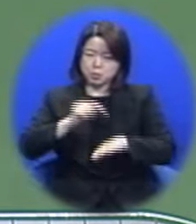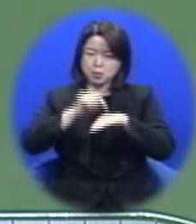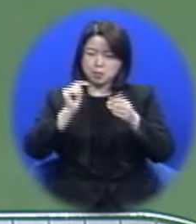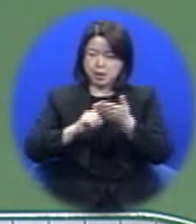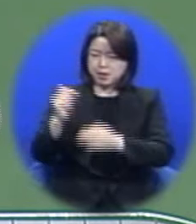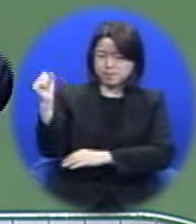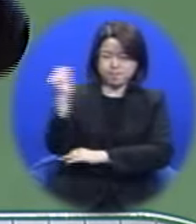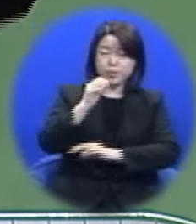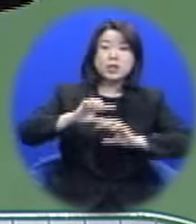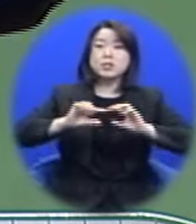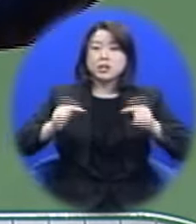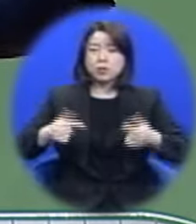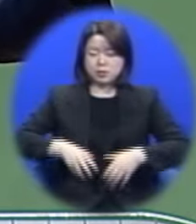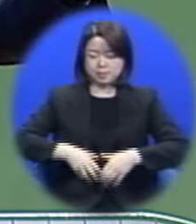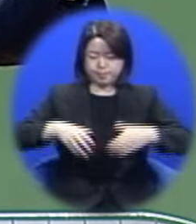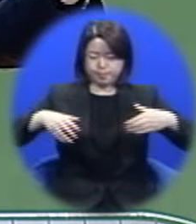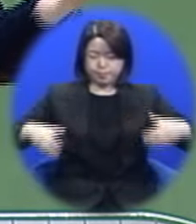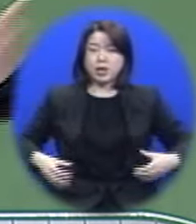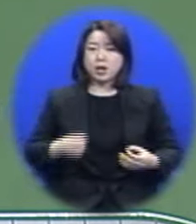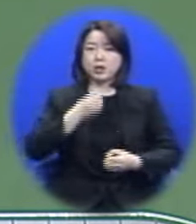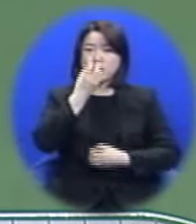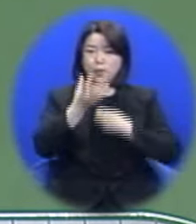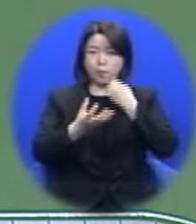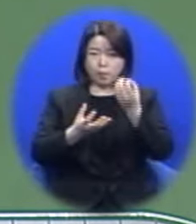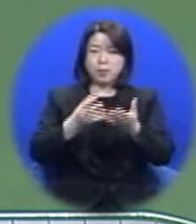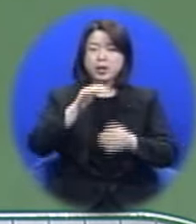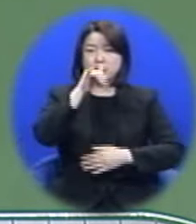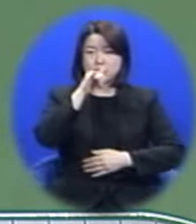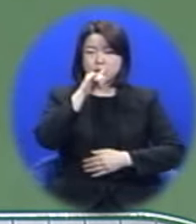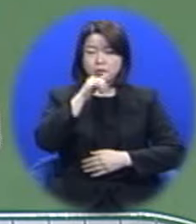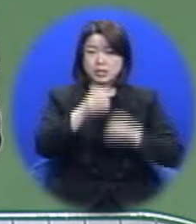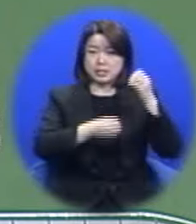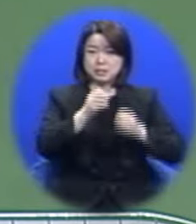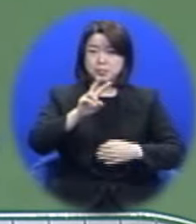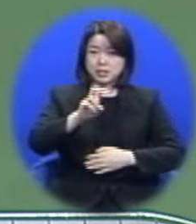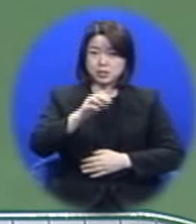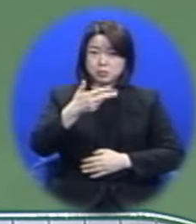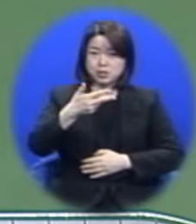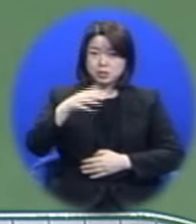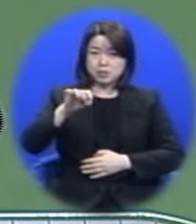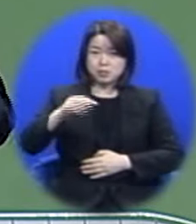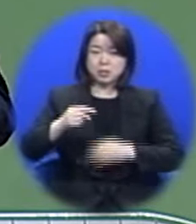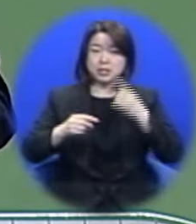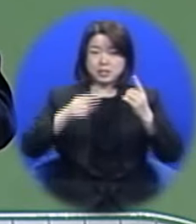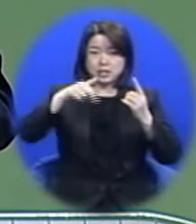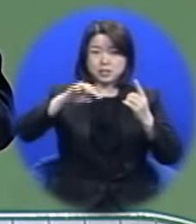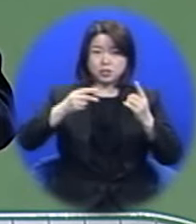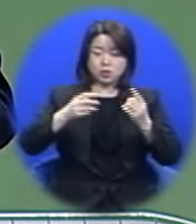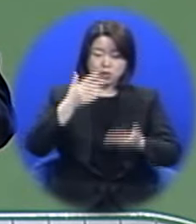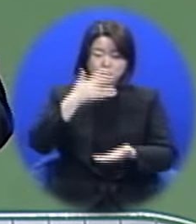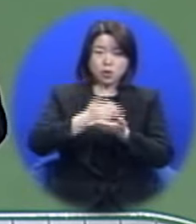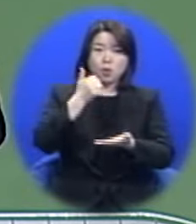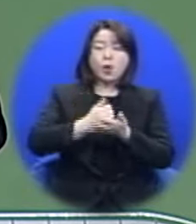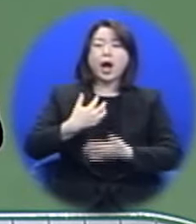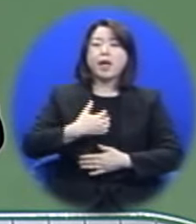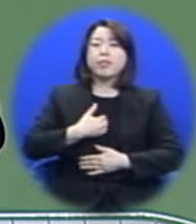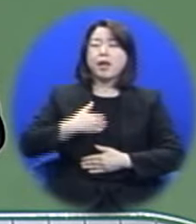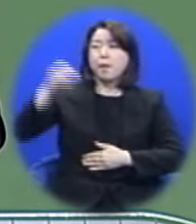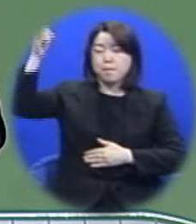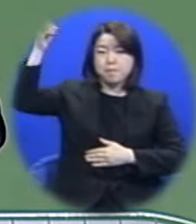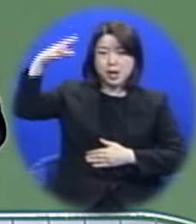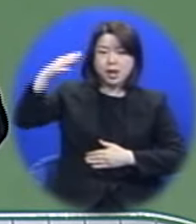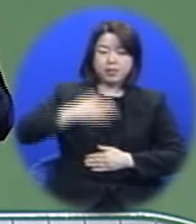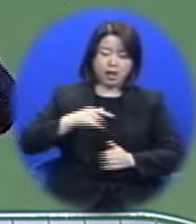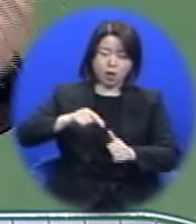않고 그는 담대하게 고백합니다. 시편 27편 1절에 여호와는 나의 빛이요 나의